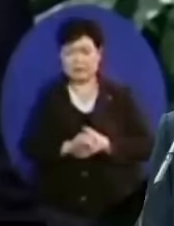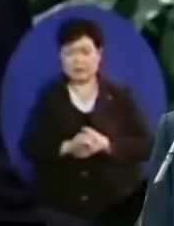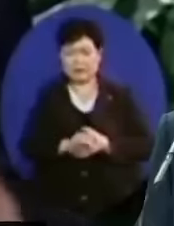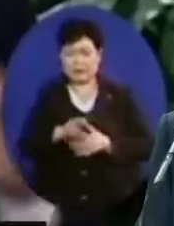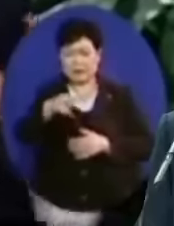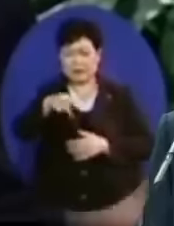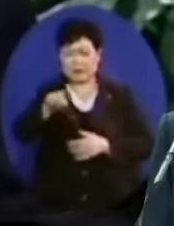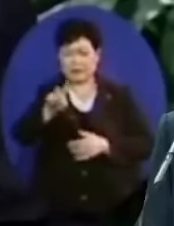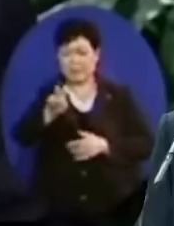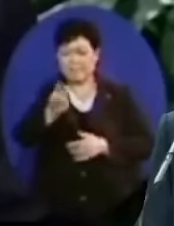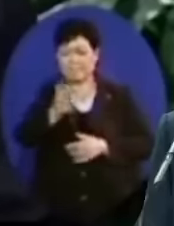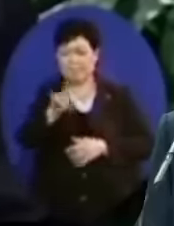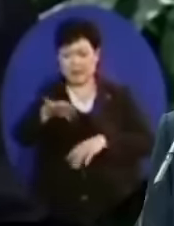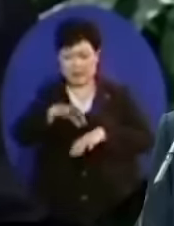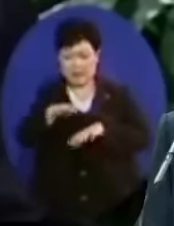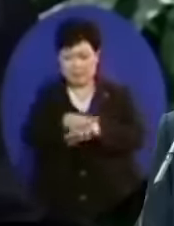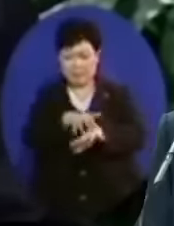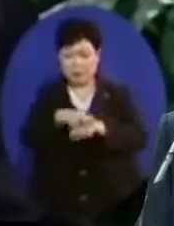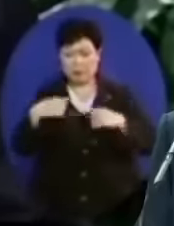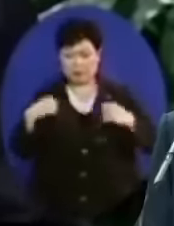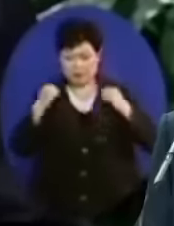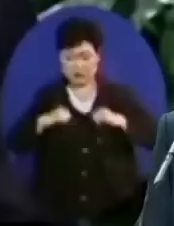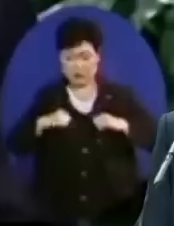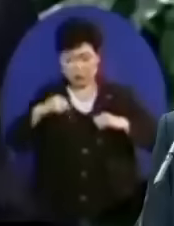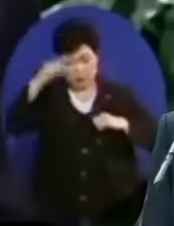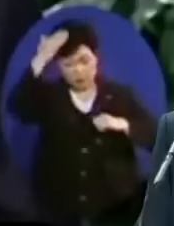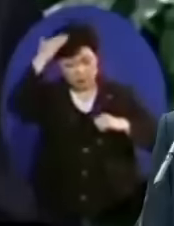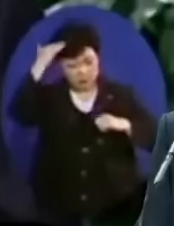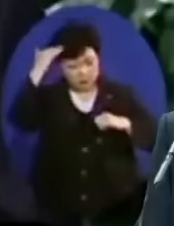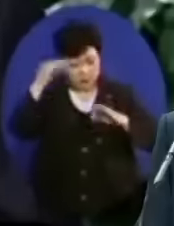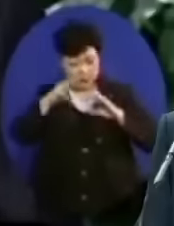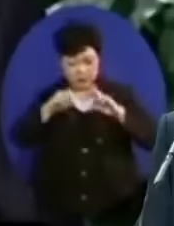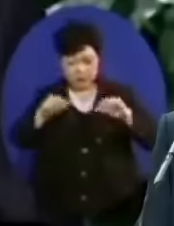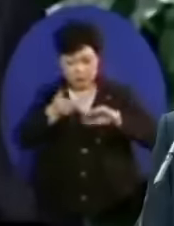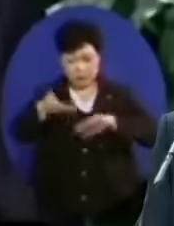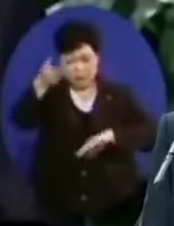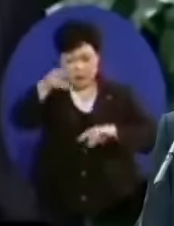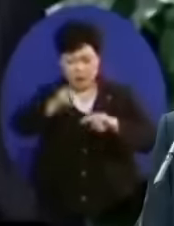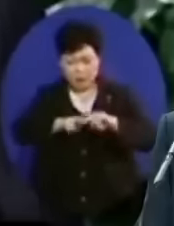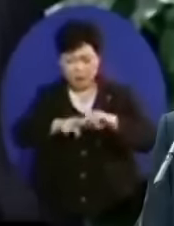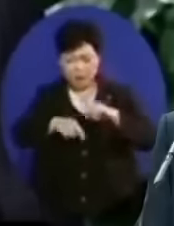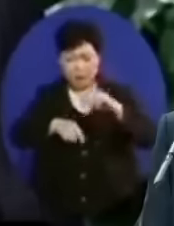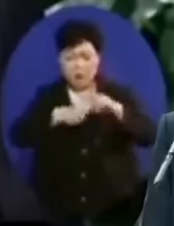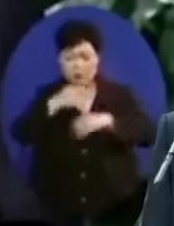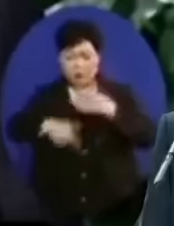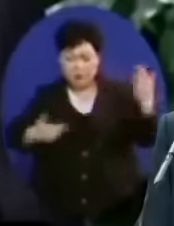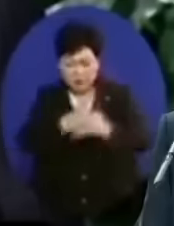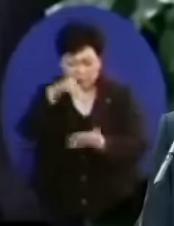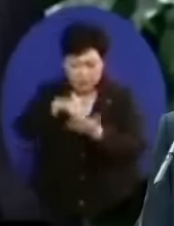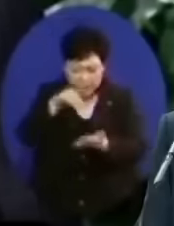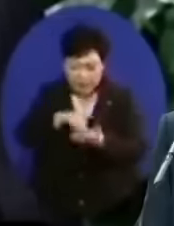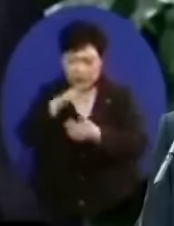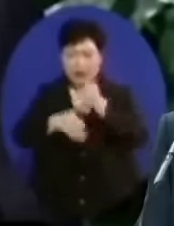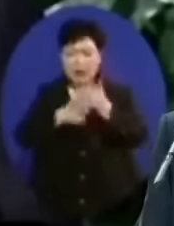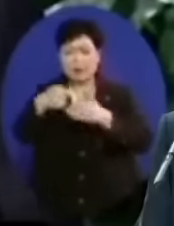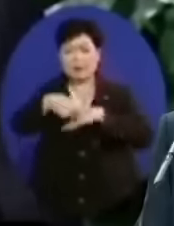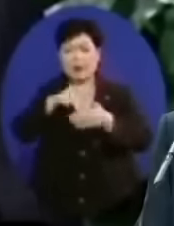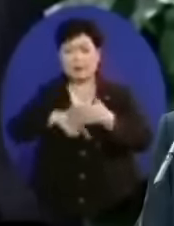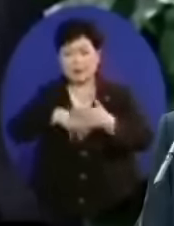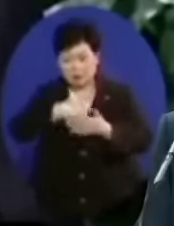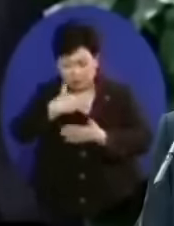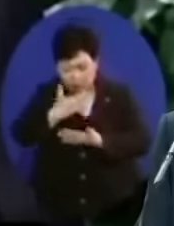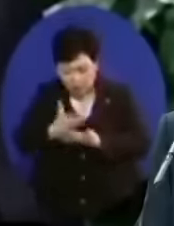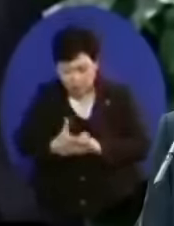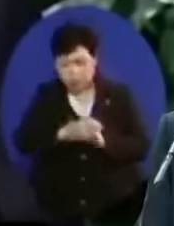삼배옷을 입고 쇠뜸이 위에 앉으며 통회하고 잡아가고 금식하는데 하나님의 마음이 감동하고 돌이키지 아니할